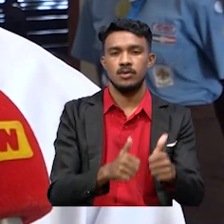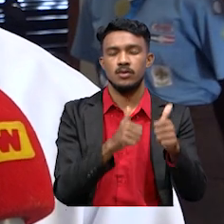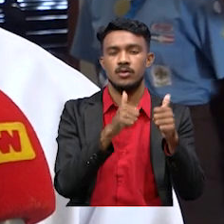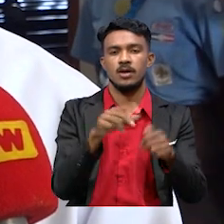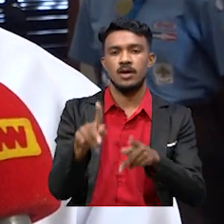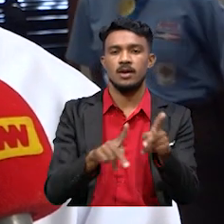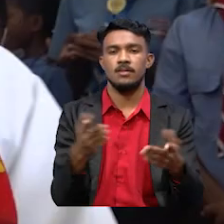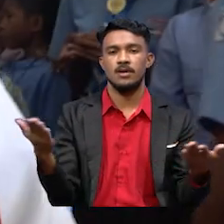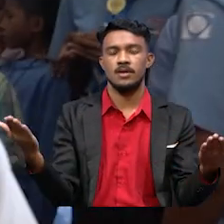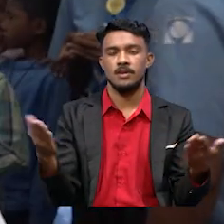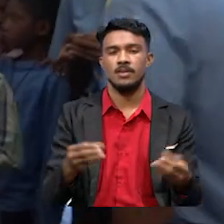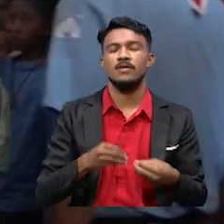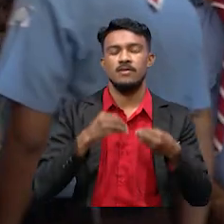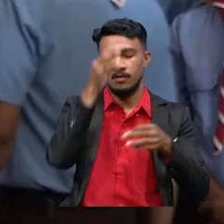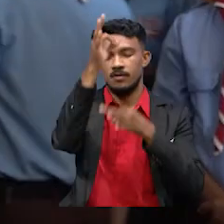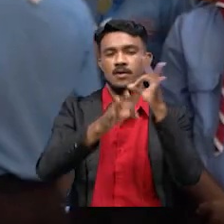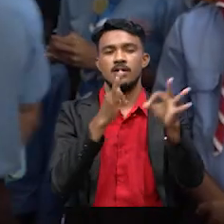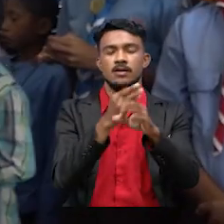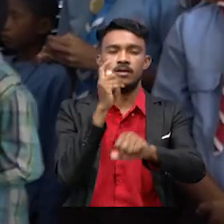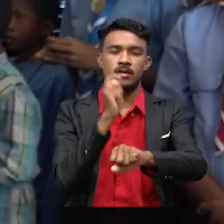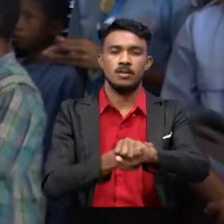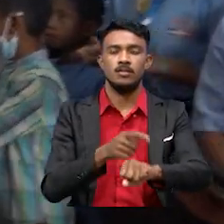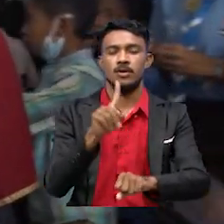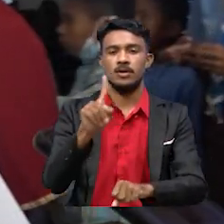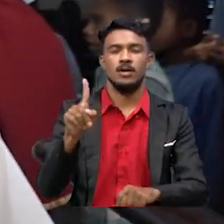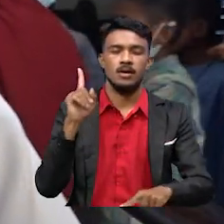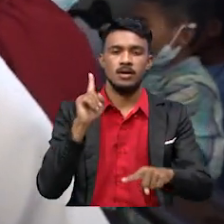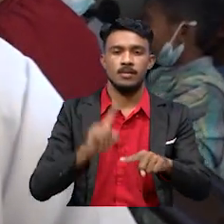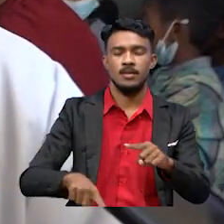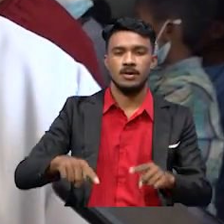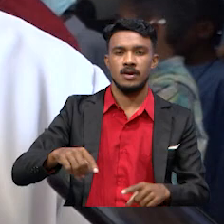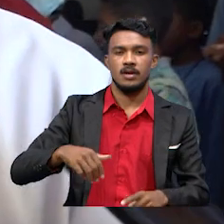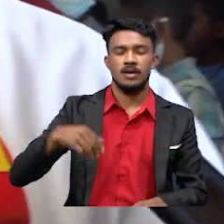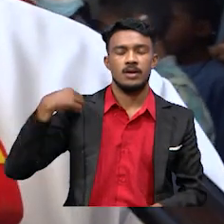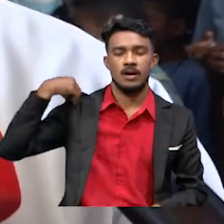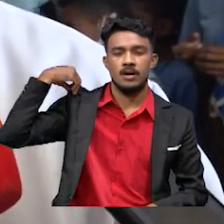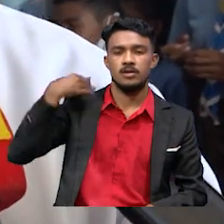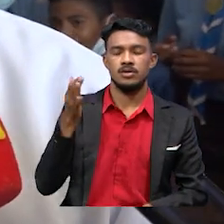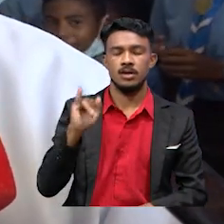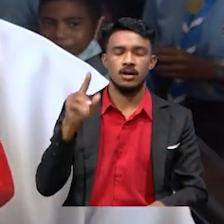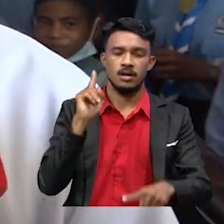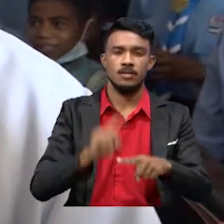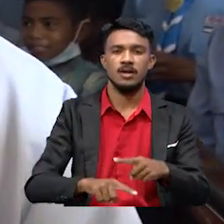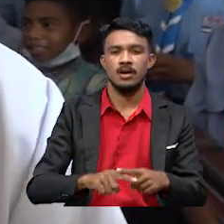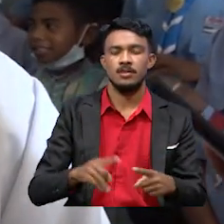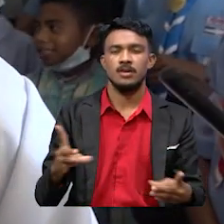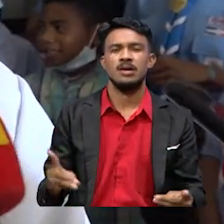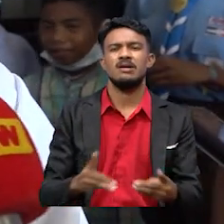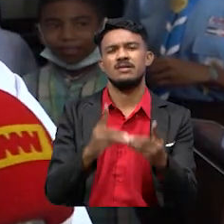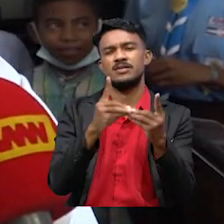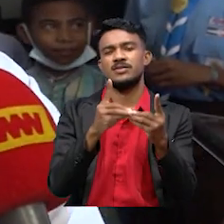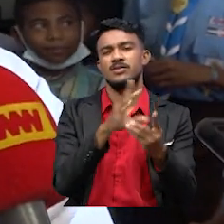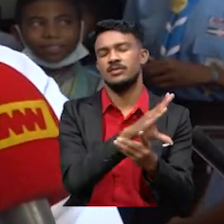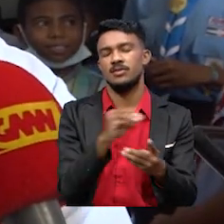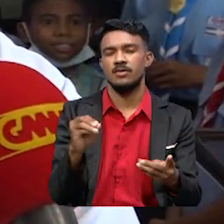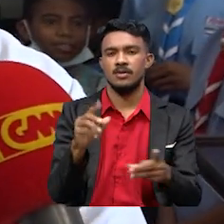nebe povo hutu nebe hai ha hono ia tembu dan ne la kandat sir la bel ba sorang fale povo agora Laos tembu at sorang ninian tembu dan ne